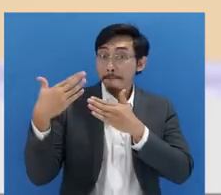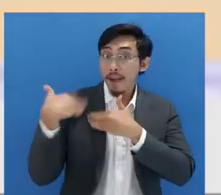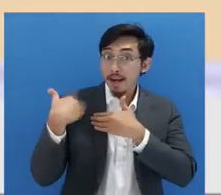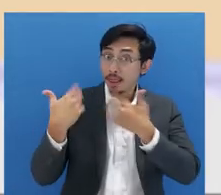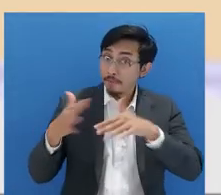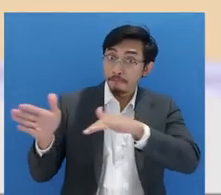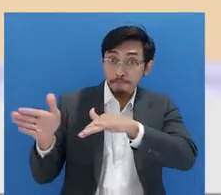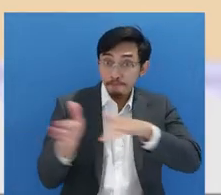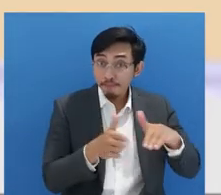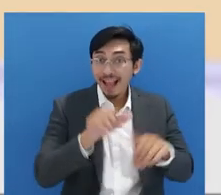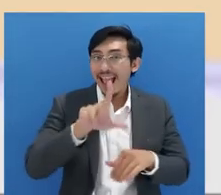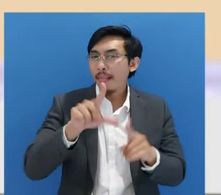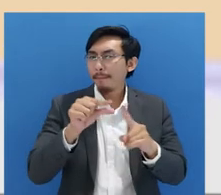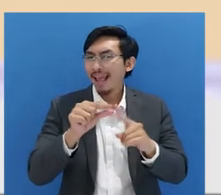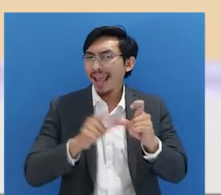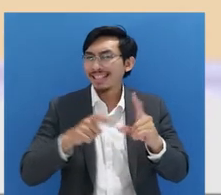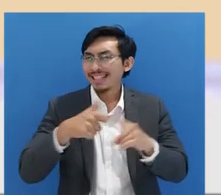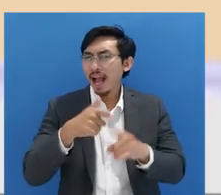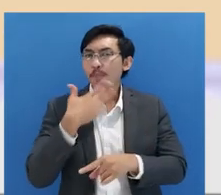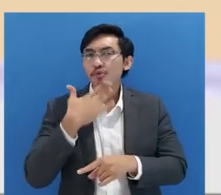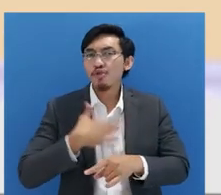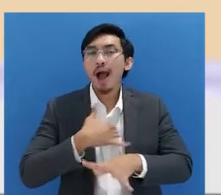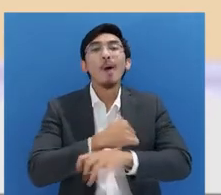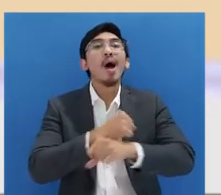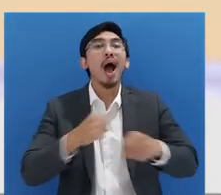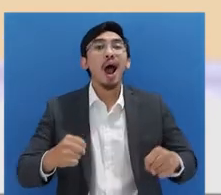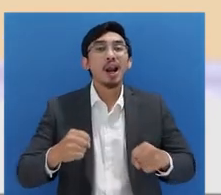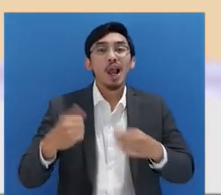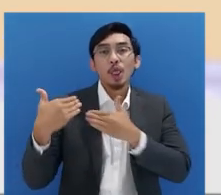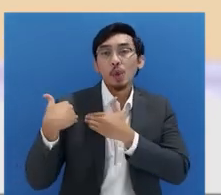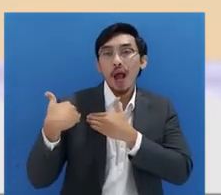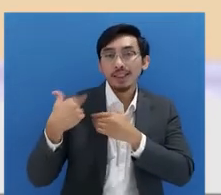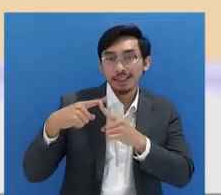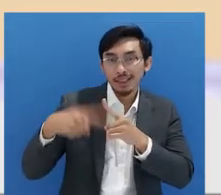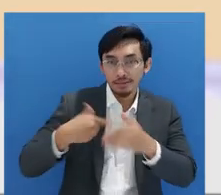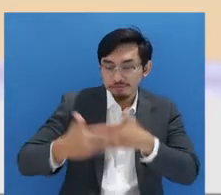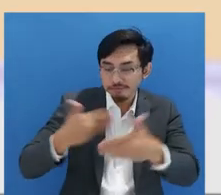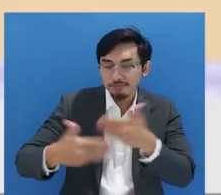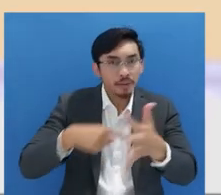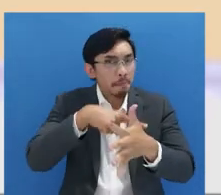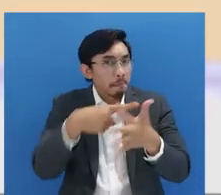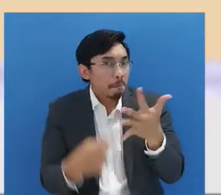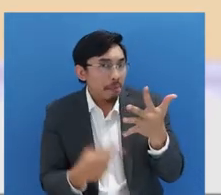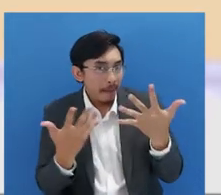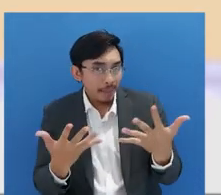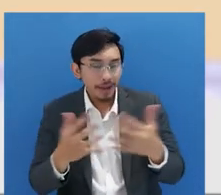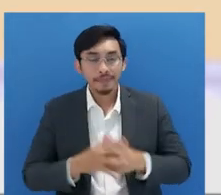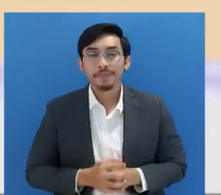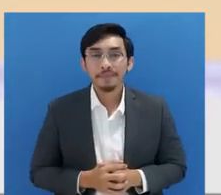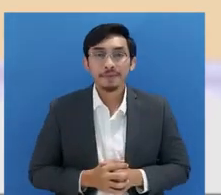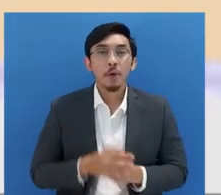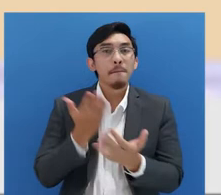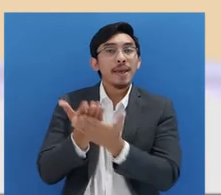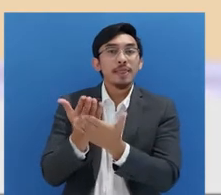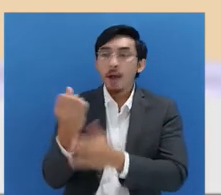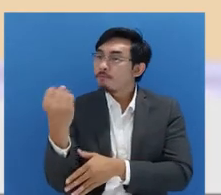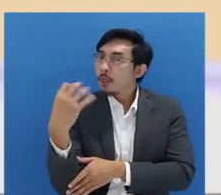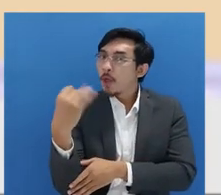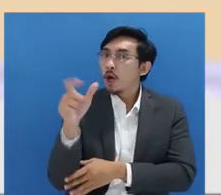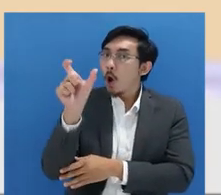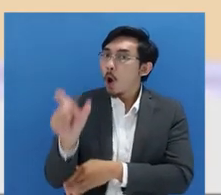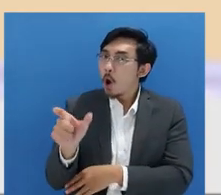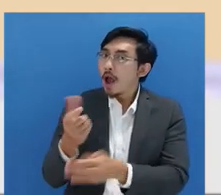korban kejahatan. Setelah diberi mandat, LPSK tentu memiliki kewenangan dalam menjalankan tugasnya. Apa